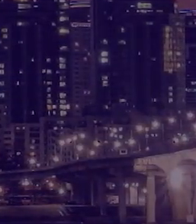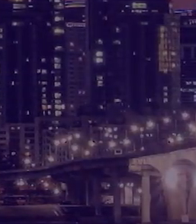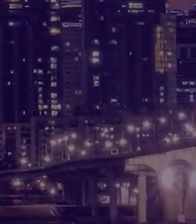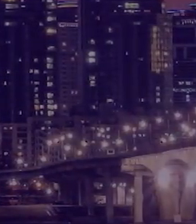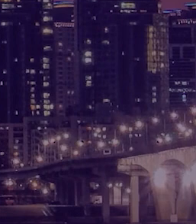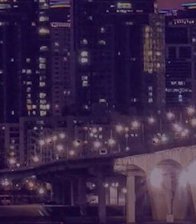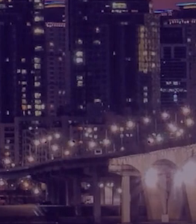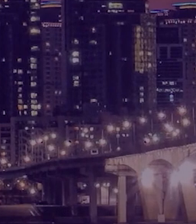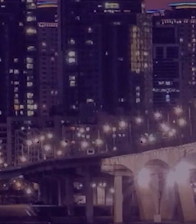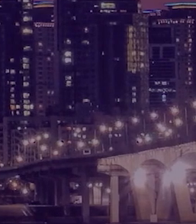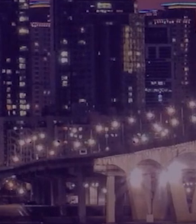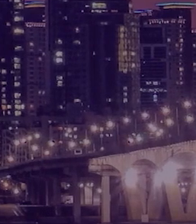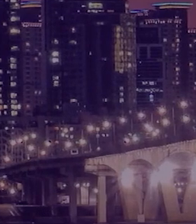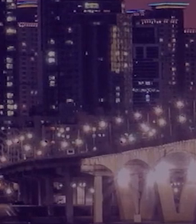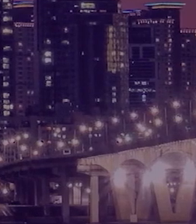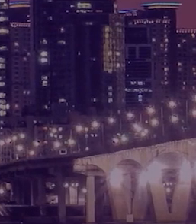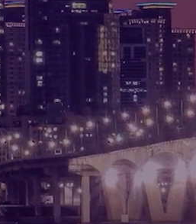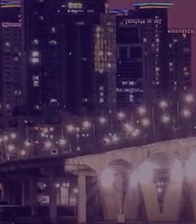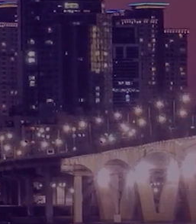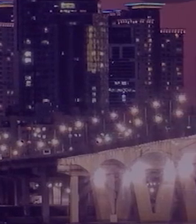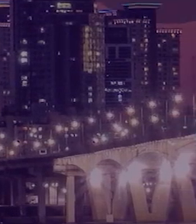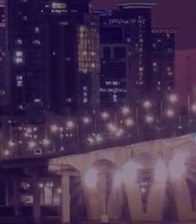계획입니다 아